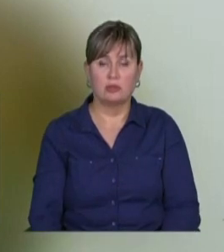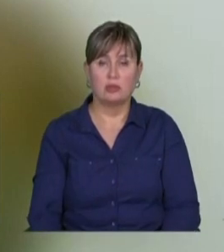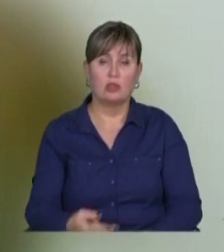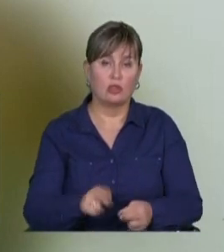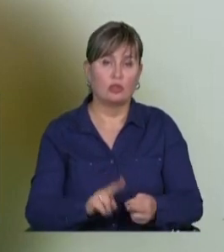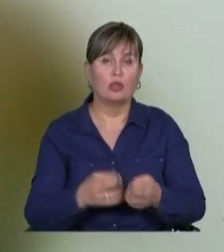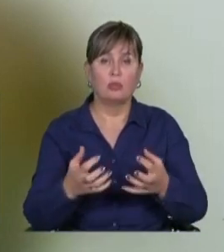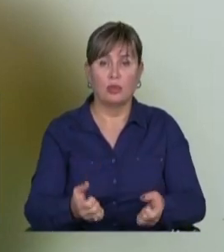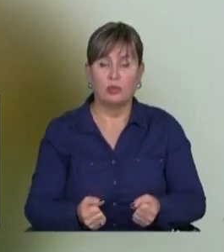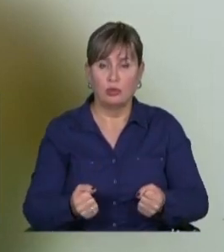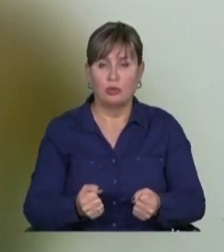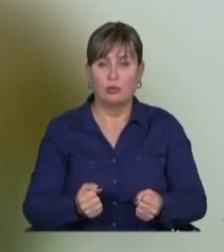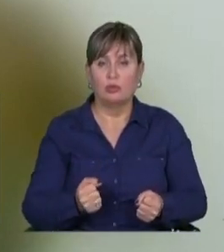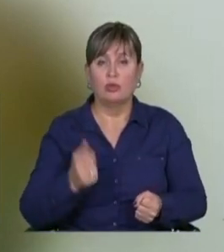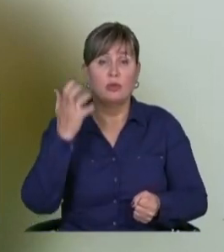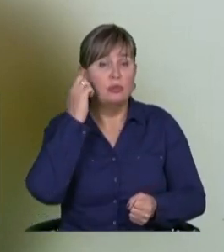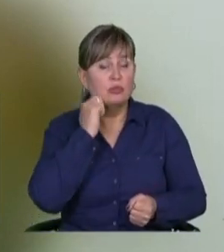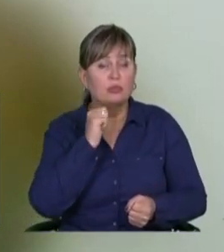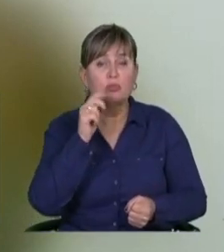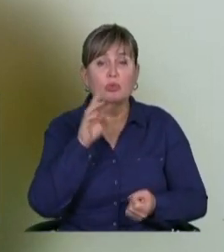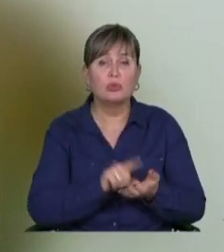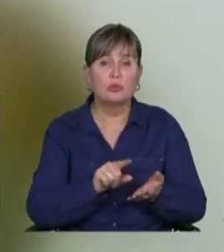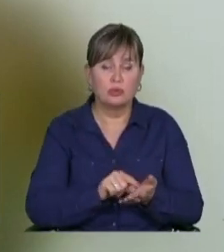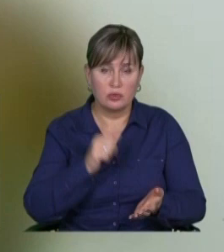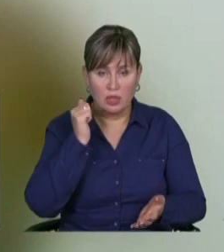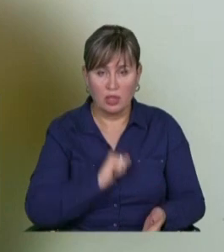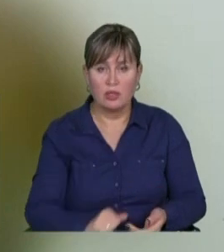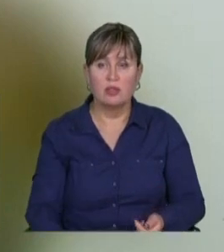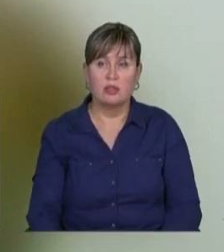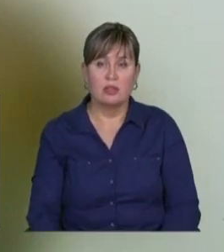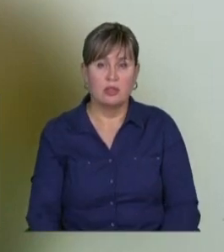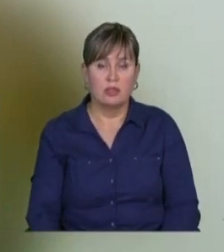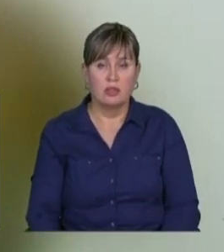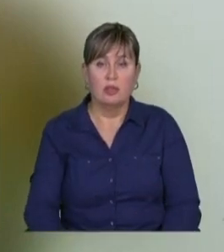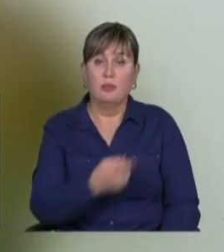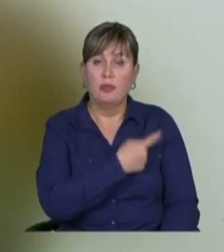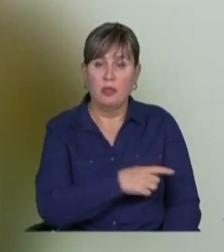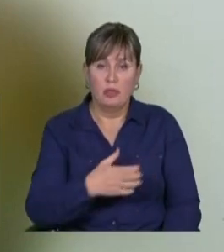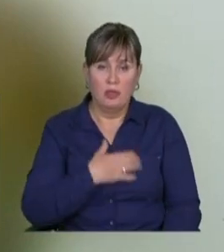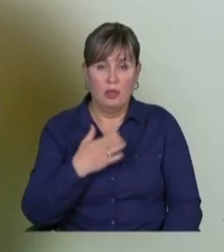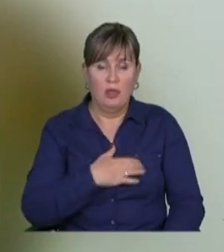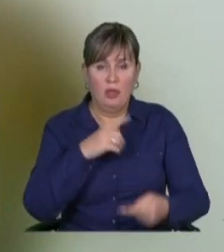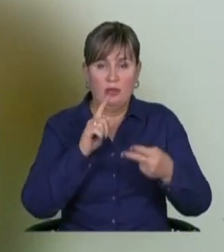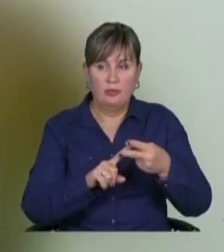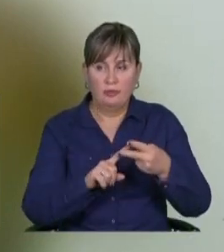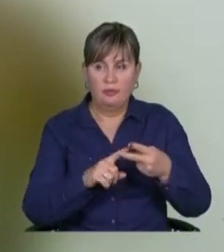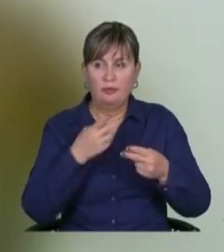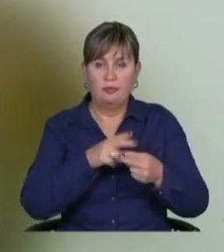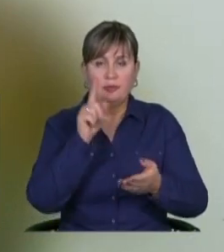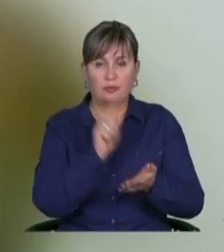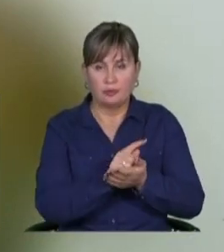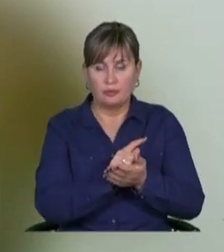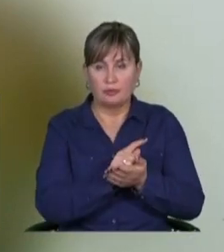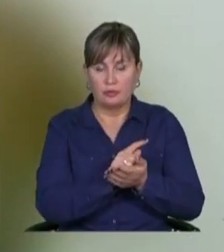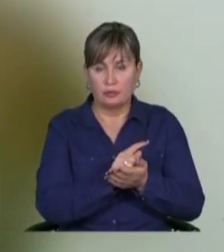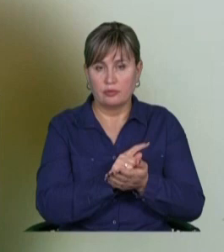он получит по достижению пенсионных лет. Дальше идет медицинское страхование, которое должно